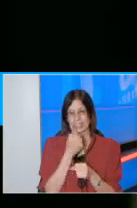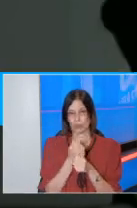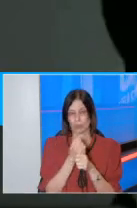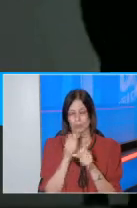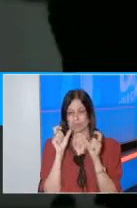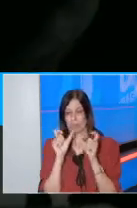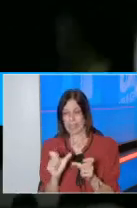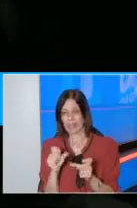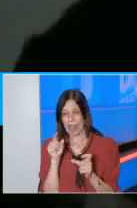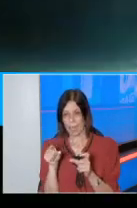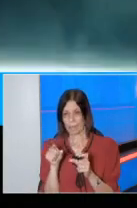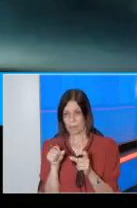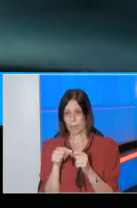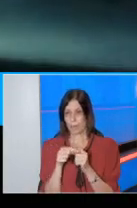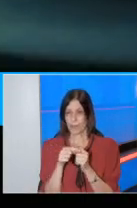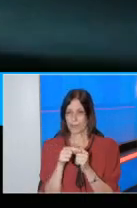שמגן עליהם מפני